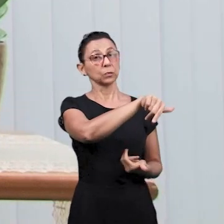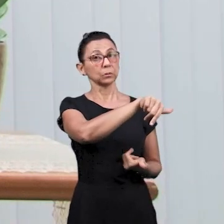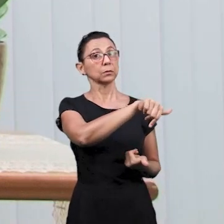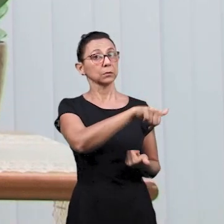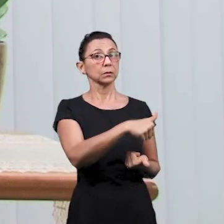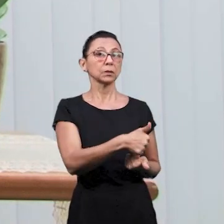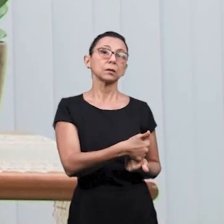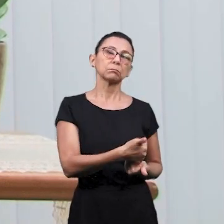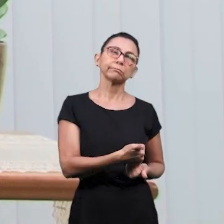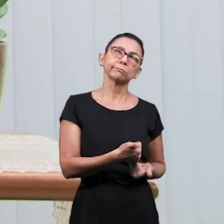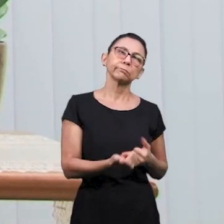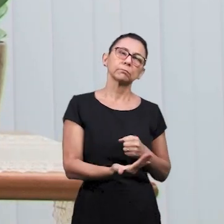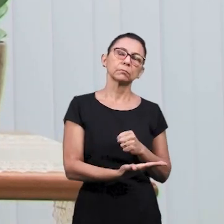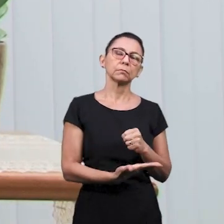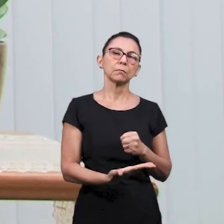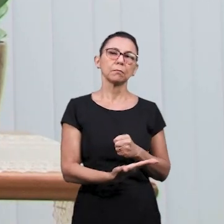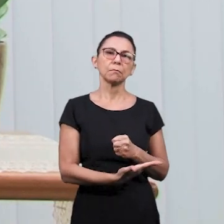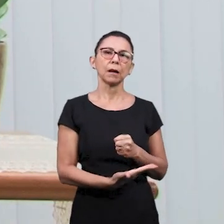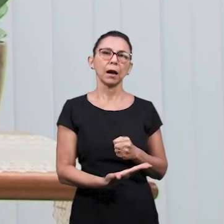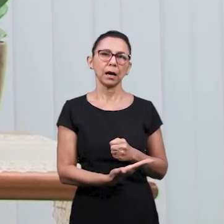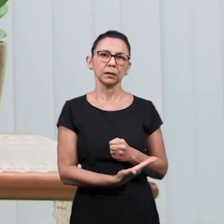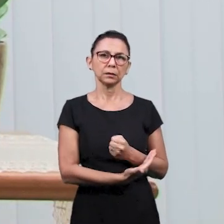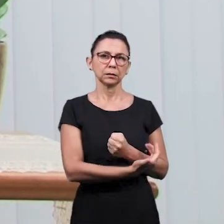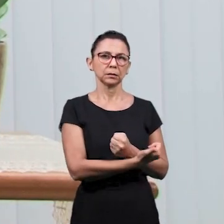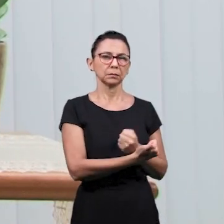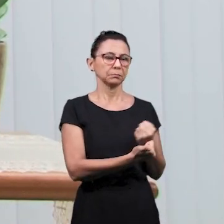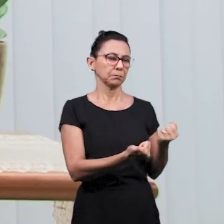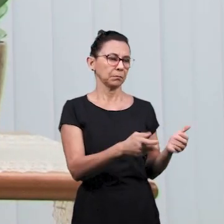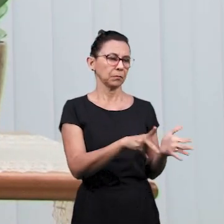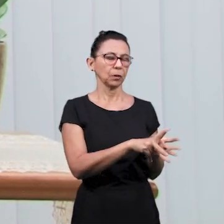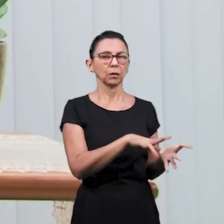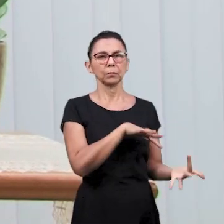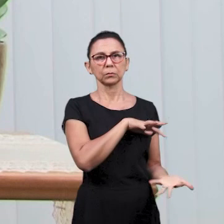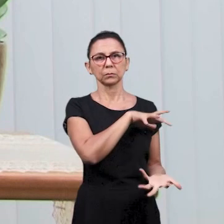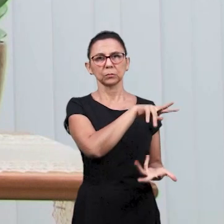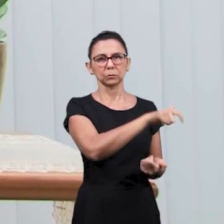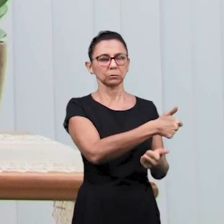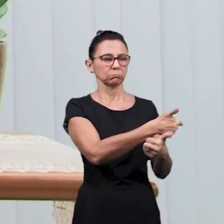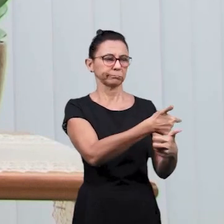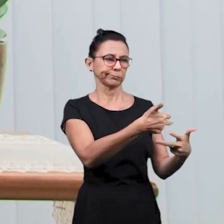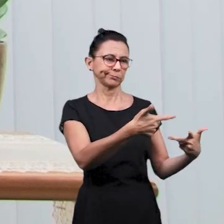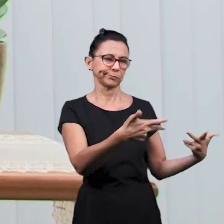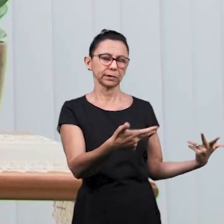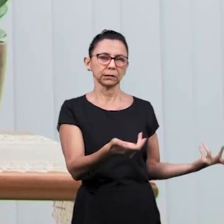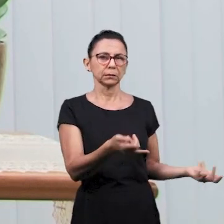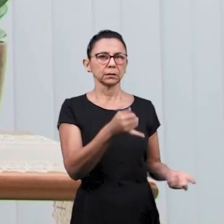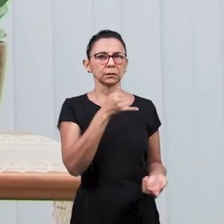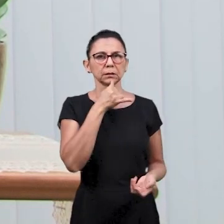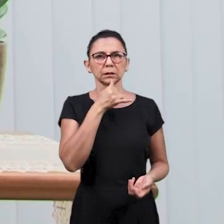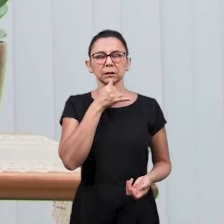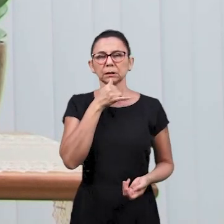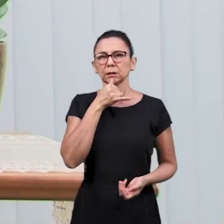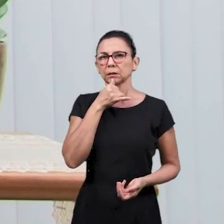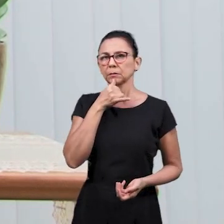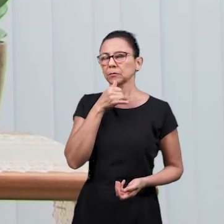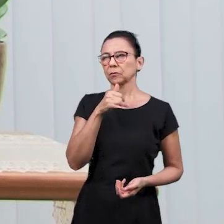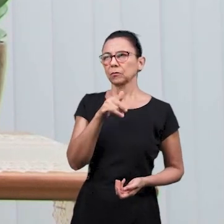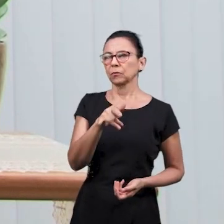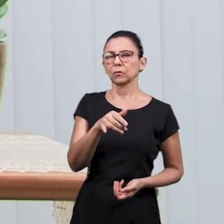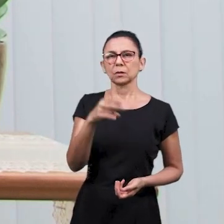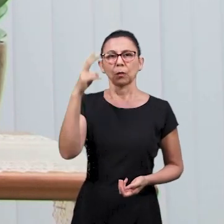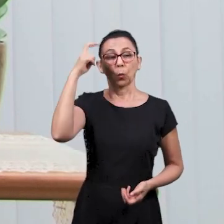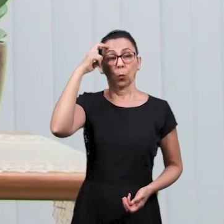живем. Почему? Это вера, основывающаяся на ресурсах этого мира. Если есть у вас